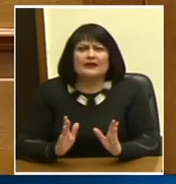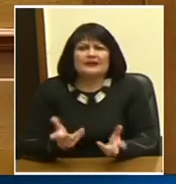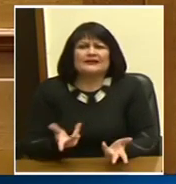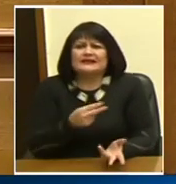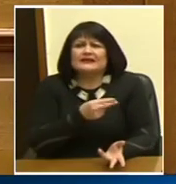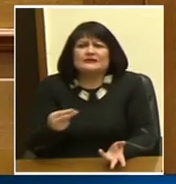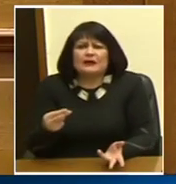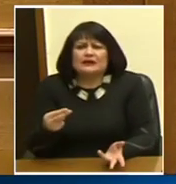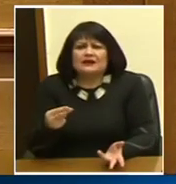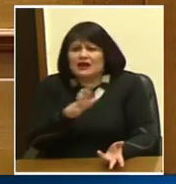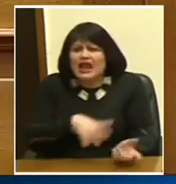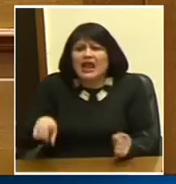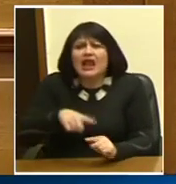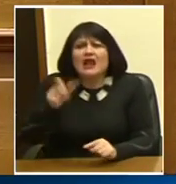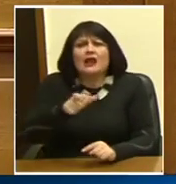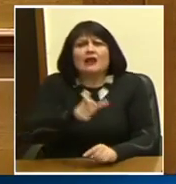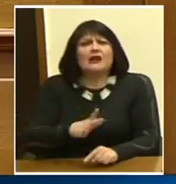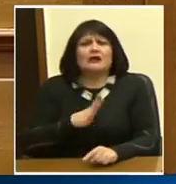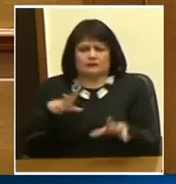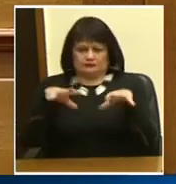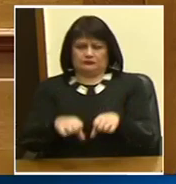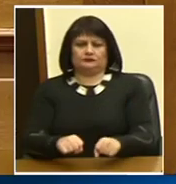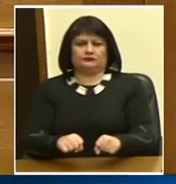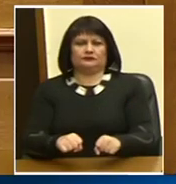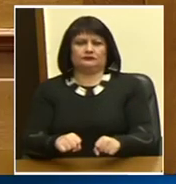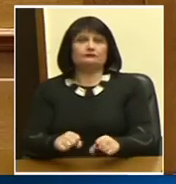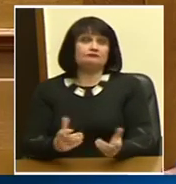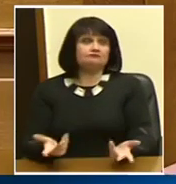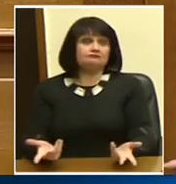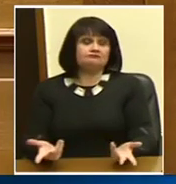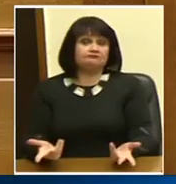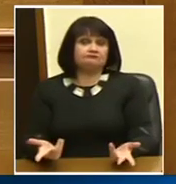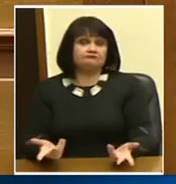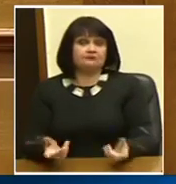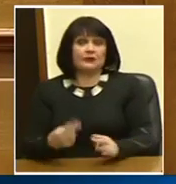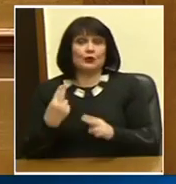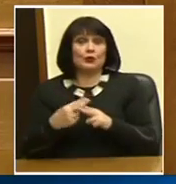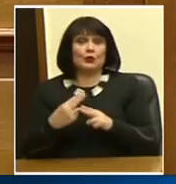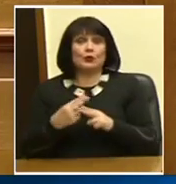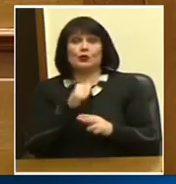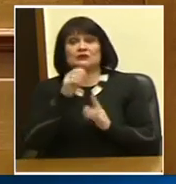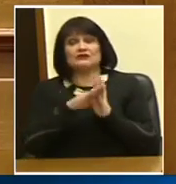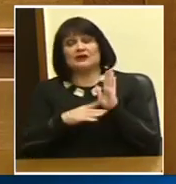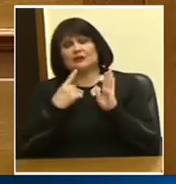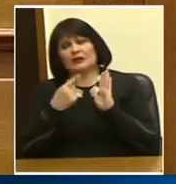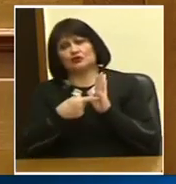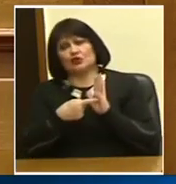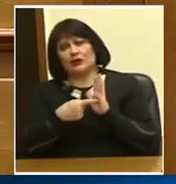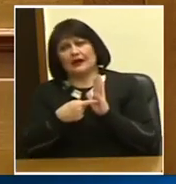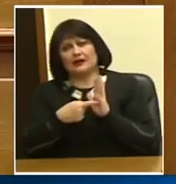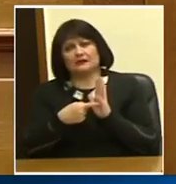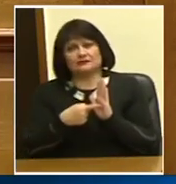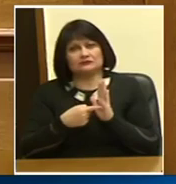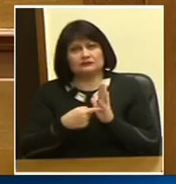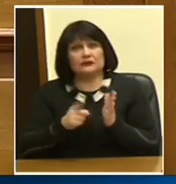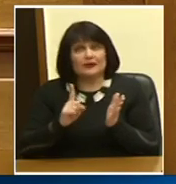εξουσίας. Εκτός αν αυτό για κάποιους είναι απλώς μια απολιθωμένη συνταγματική διακήρυξη και όχι μια ζωντανή και ενεργή